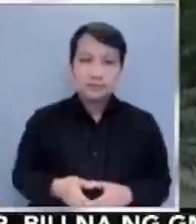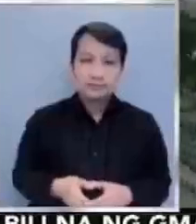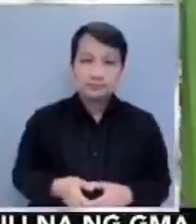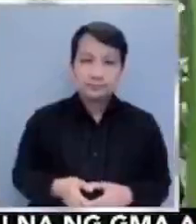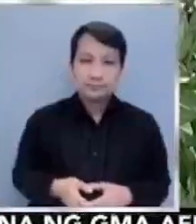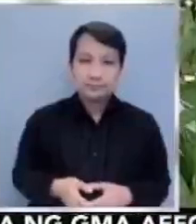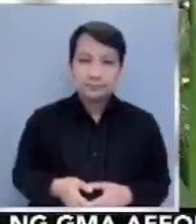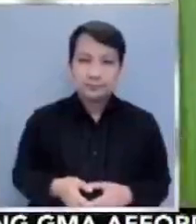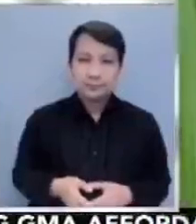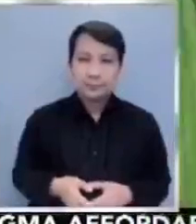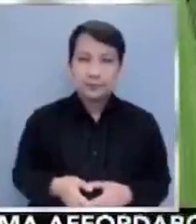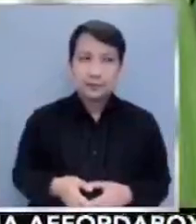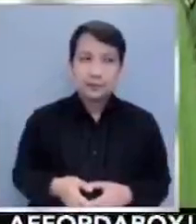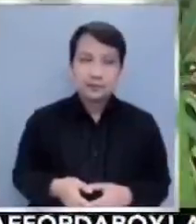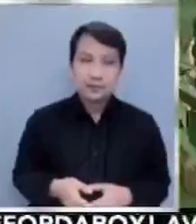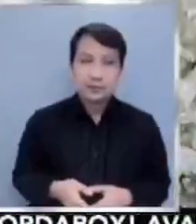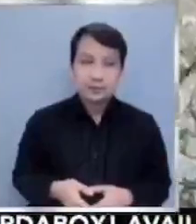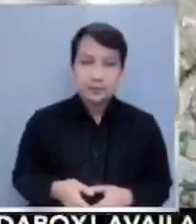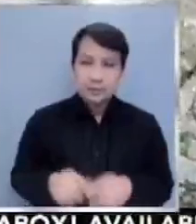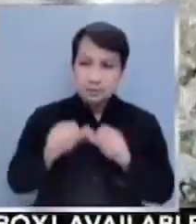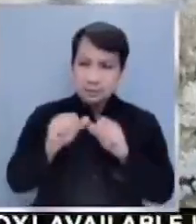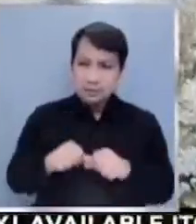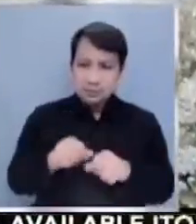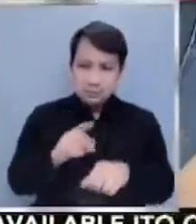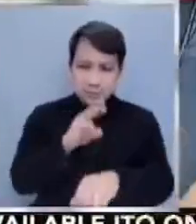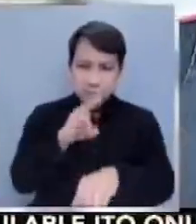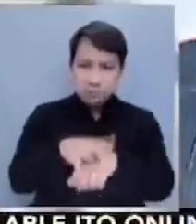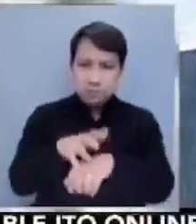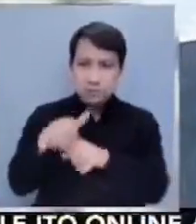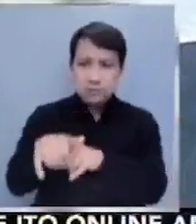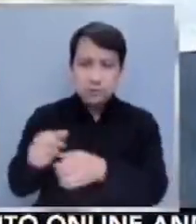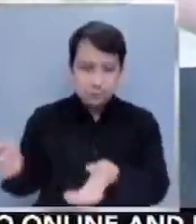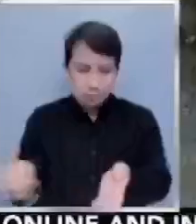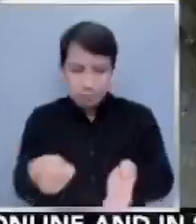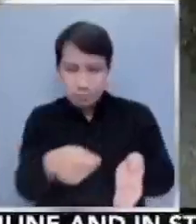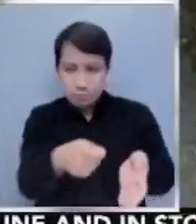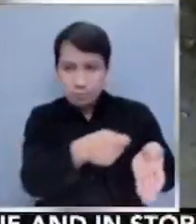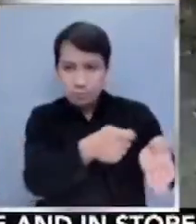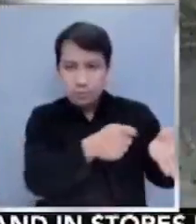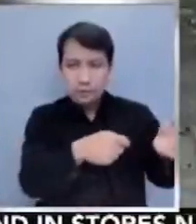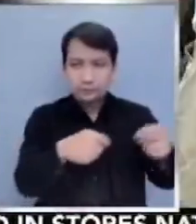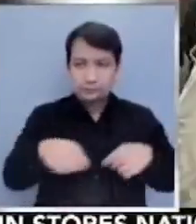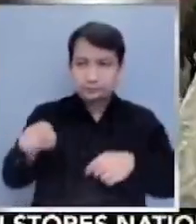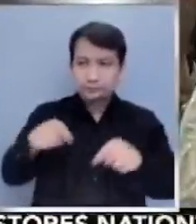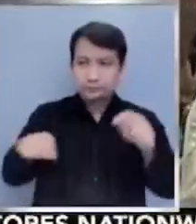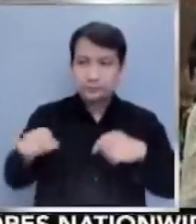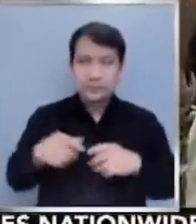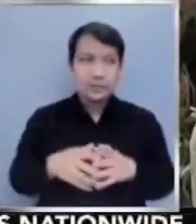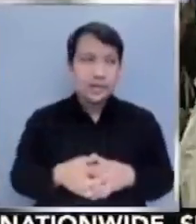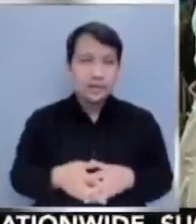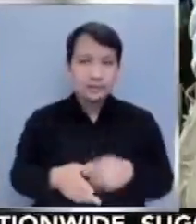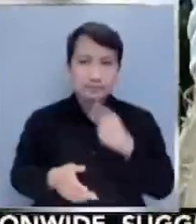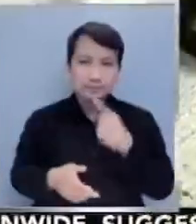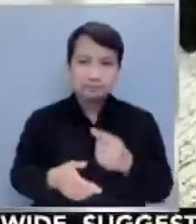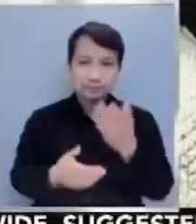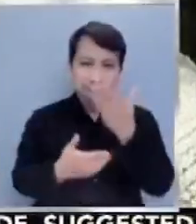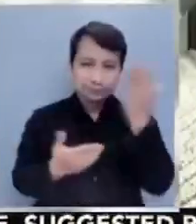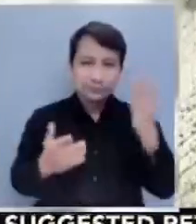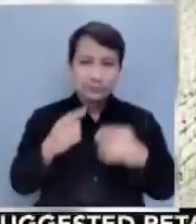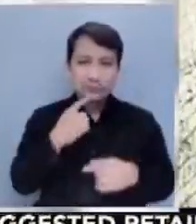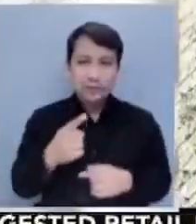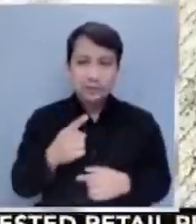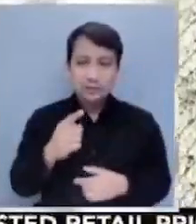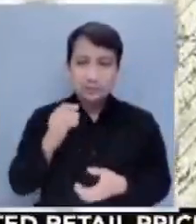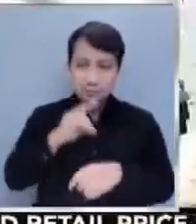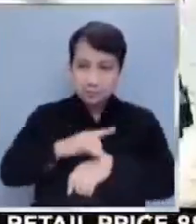Hinanap ang mga posibleng pamugaran ng lamok. Walis dito, dapot doon. Yan ang sabay-sabay na cleanup drive kontra dengue ng mga barangay